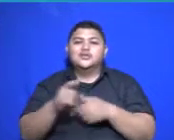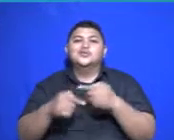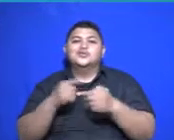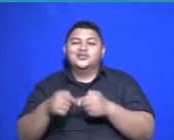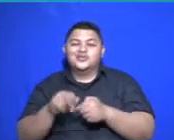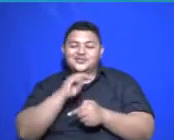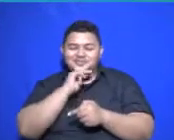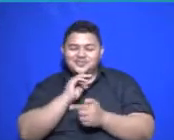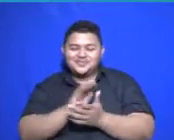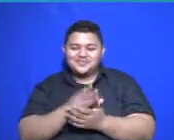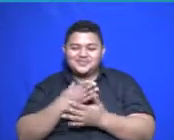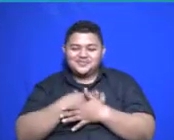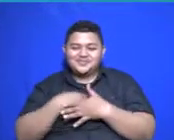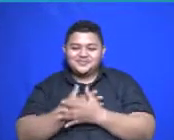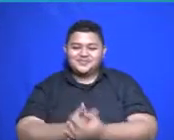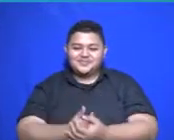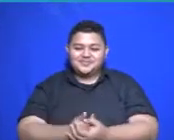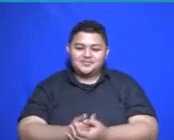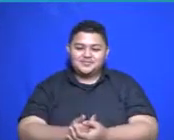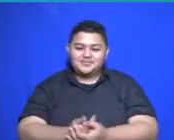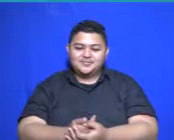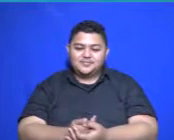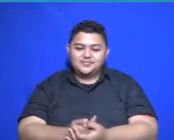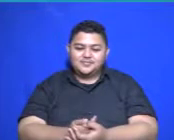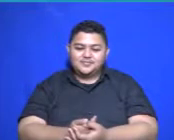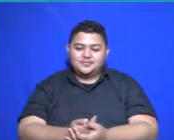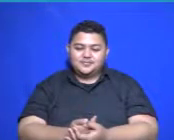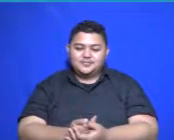Masih proses. Berarti juga nggak dijelaskan ya.